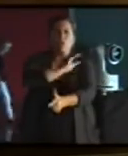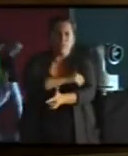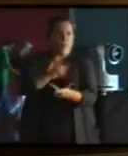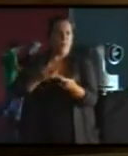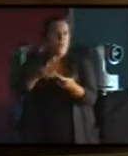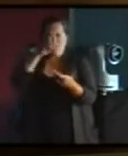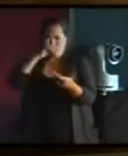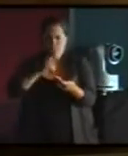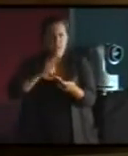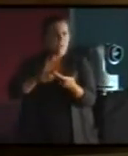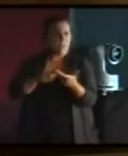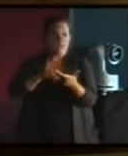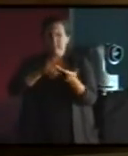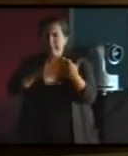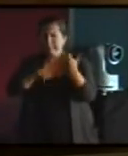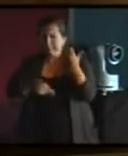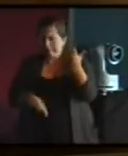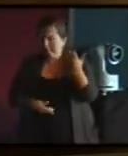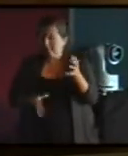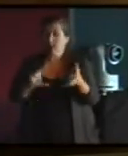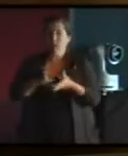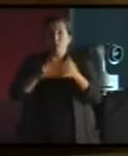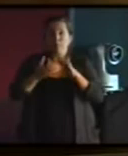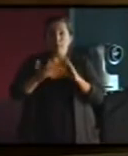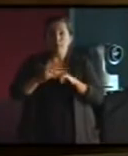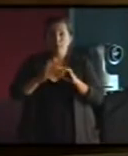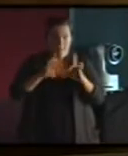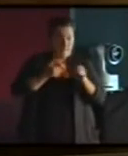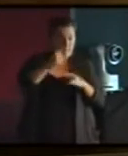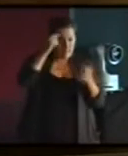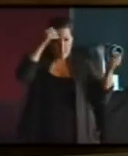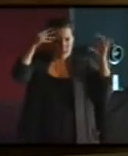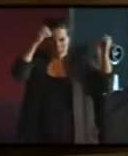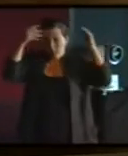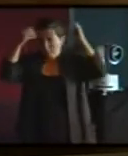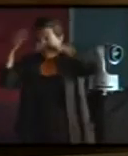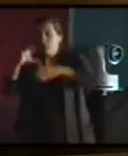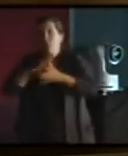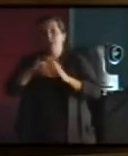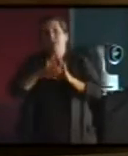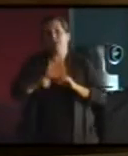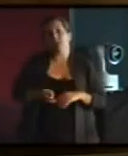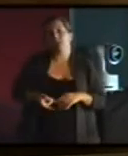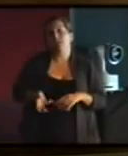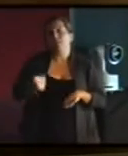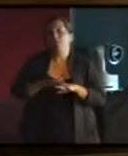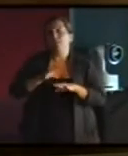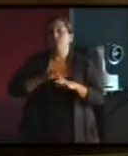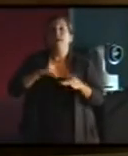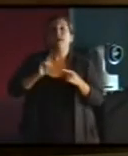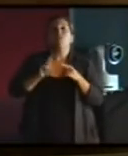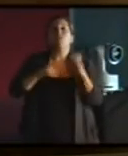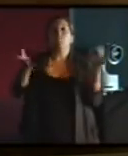un musée. Et donc, c'était difficile de donner une image à chaque chose. Donc, on s'est dit, on va aller vraiment de ce qui peut